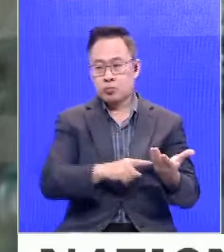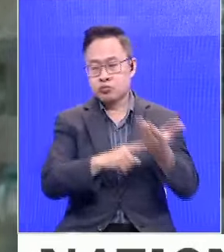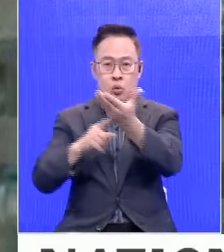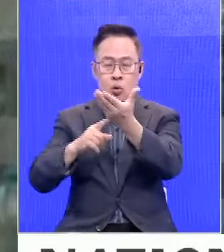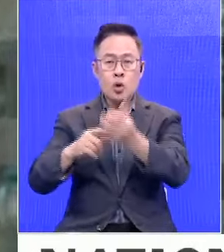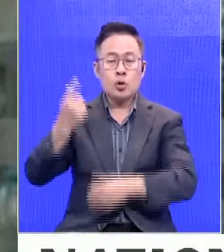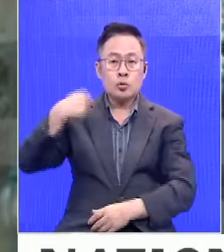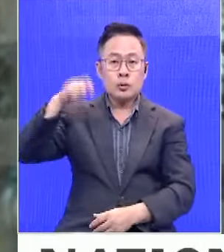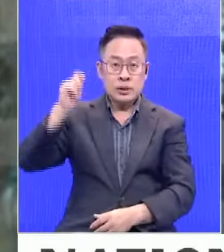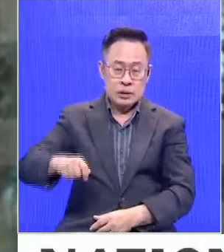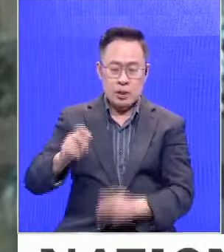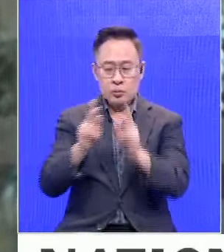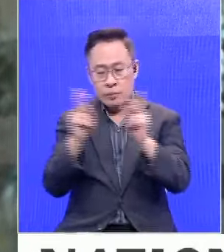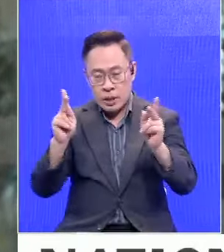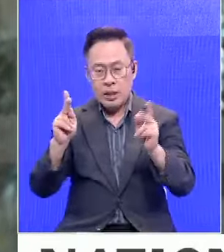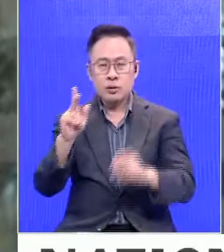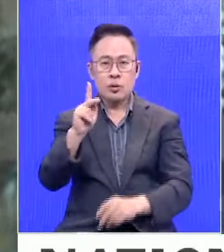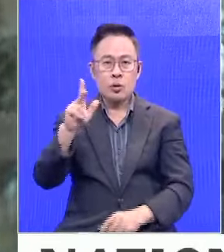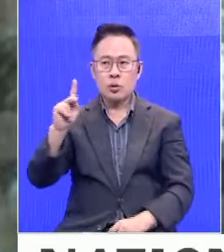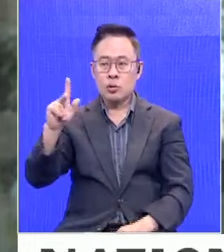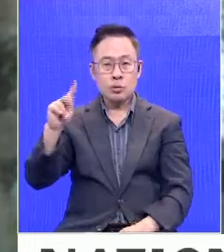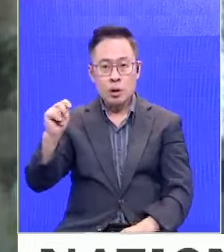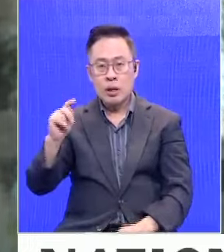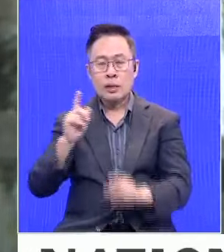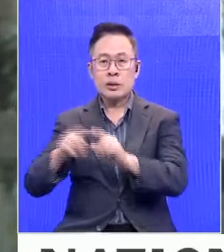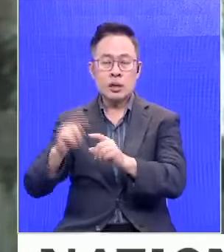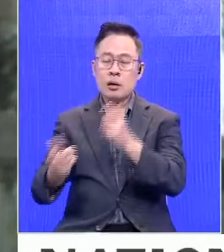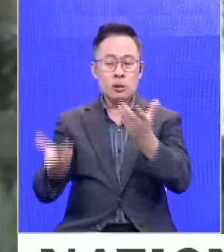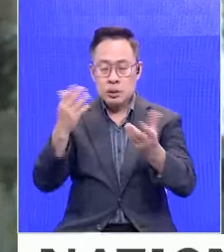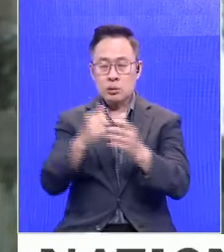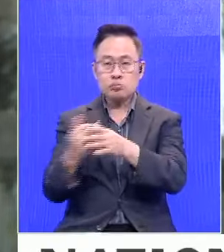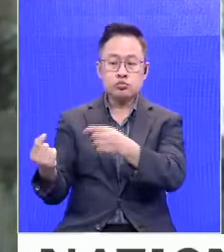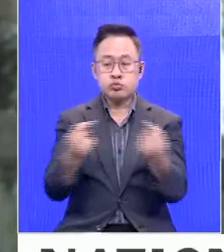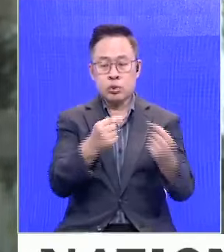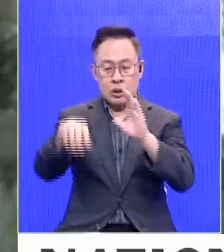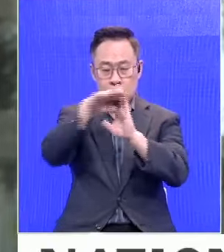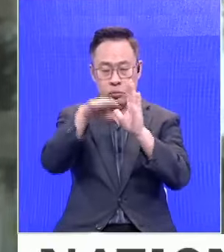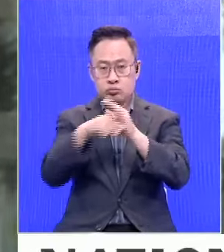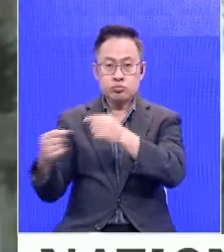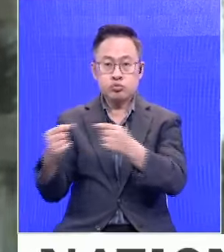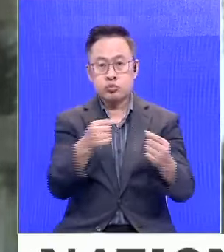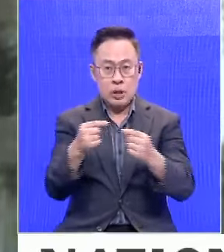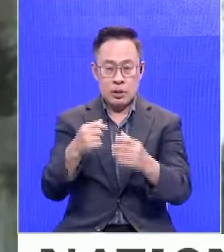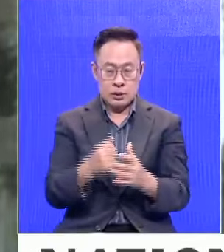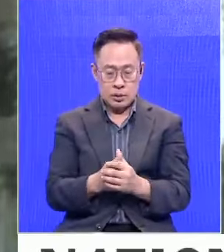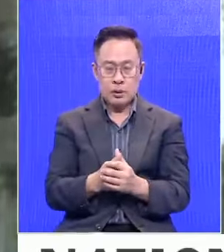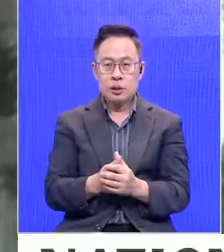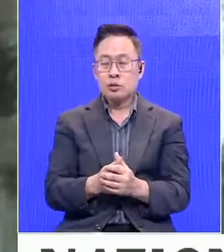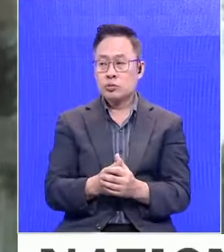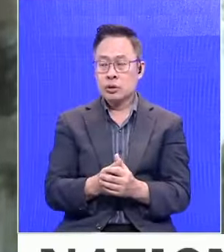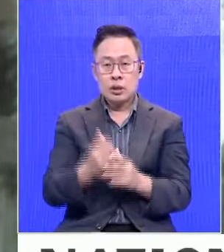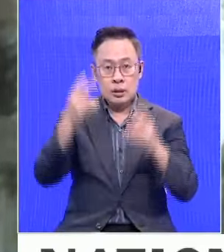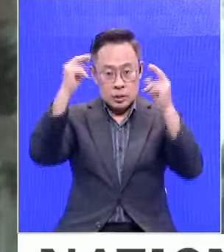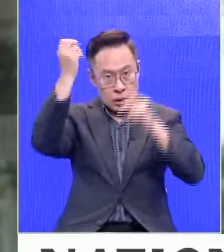างมีกระบวนการไม่ได้กังวลเลยประสบการณ์มันก็มีอยู่นะครับส่วนที่บอกจะเปลี่ยนตัวนายกเป็นนายกคนนอกแล้วพูดถึง